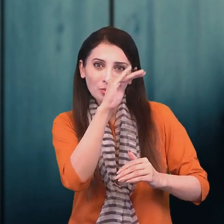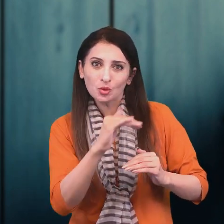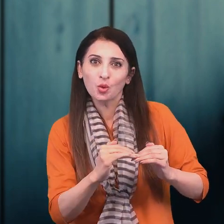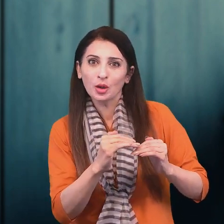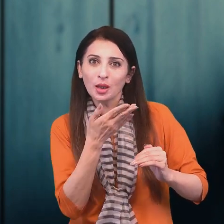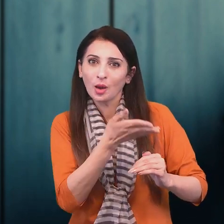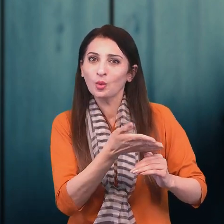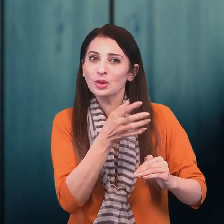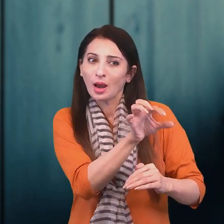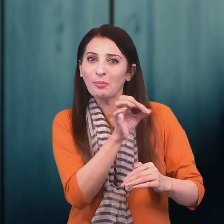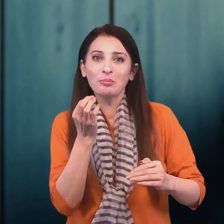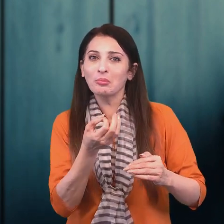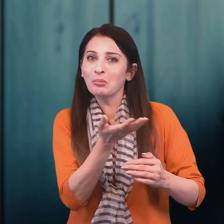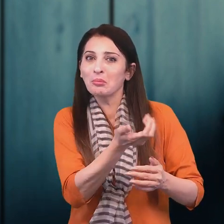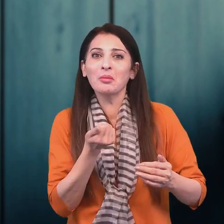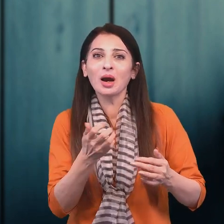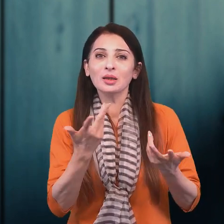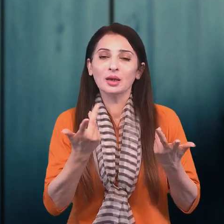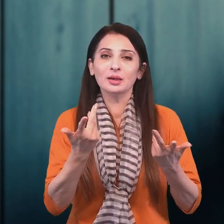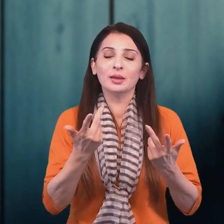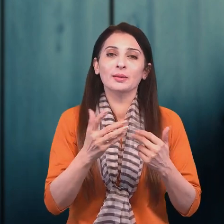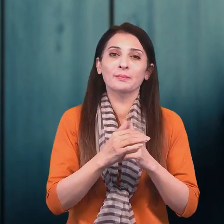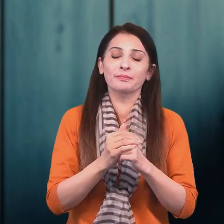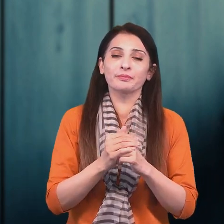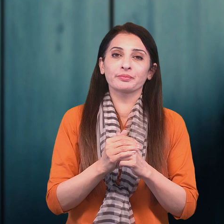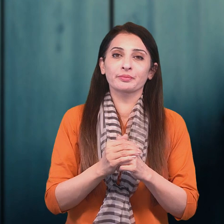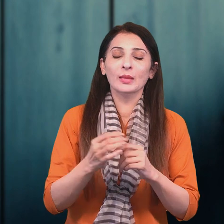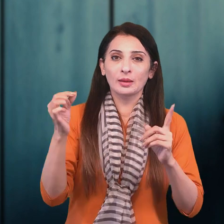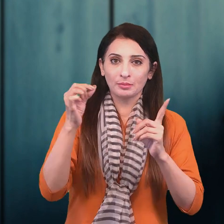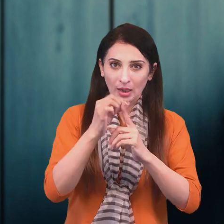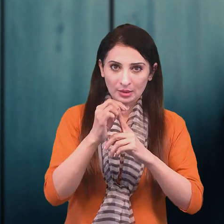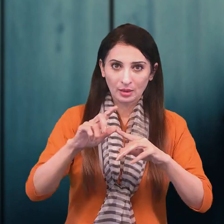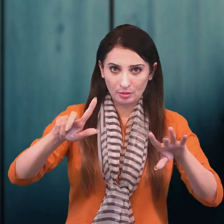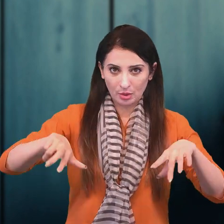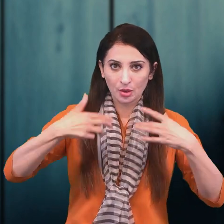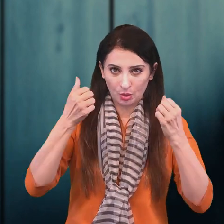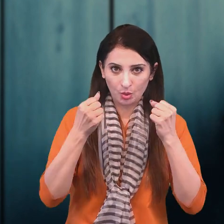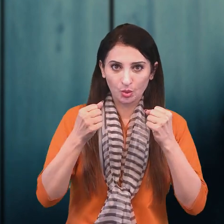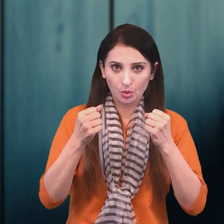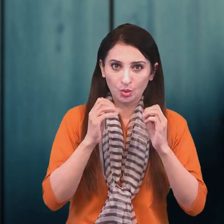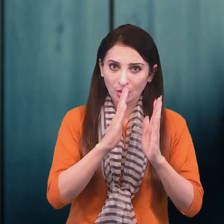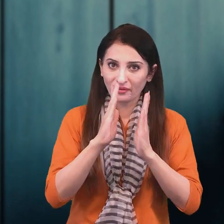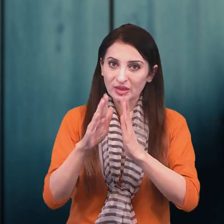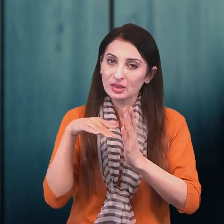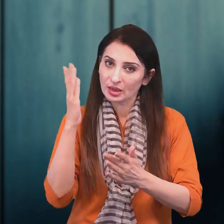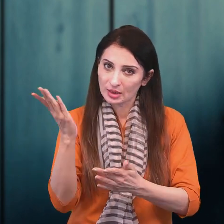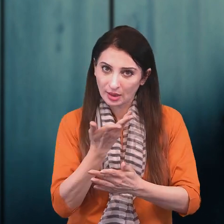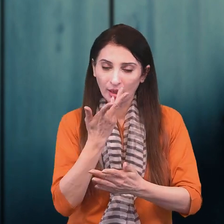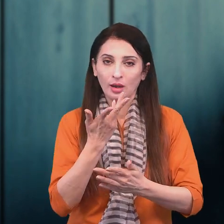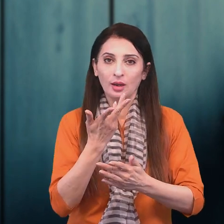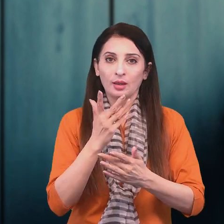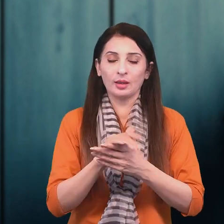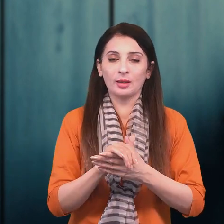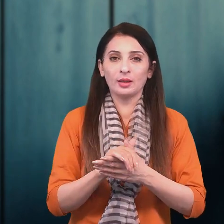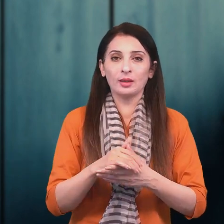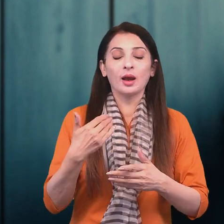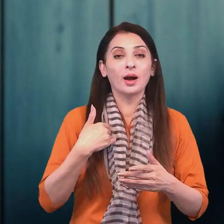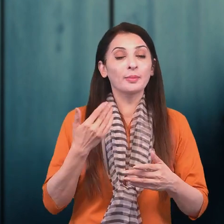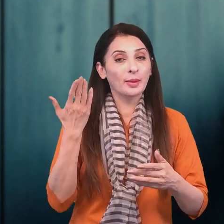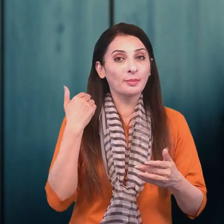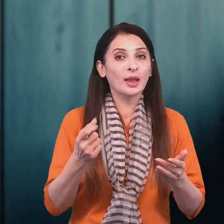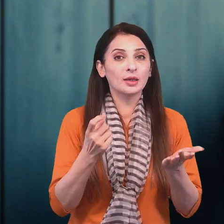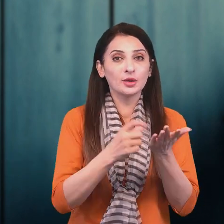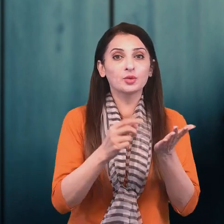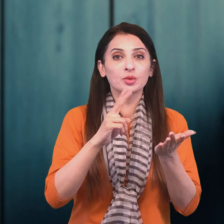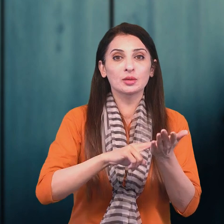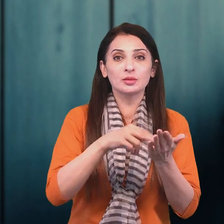کوٹا مانگ رہے ہیں؟ اور ہم نے یہ دیکھا ہے کہ پاکستان میں جو یوتھ افیئر ایک سبجیکٹ ہے، وہ ایک نیا سبجیکٹ ہے۔ ہم نے یونائٹڈ